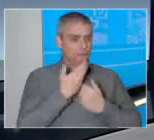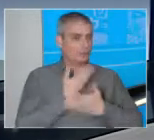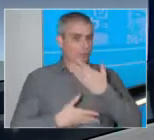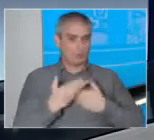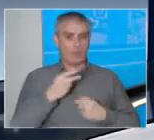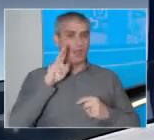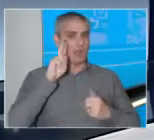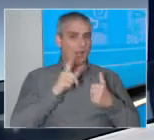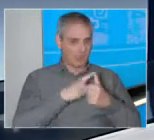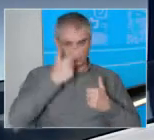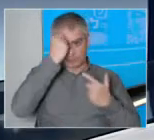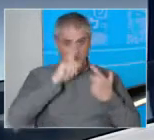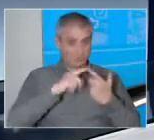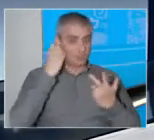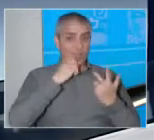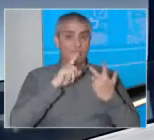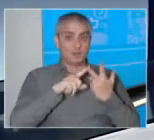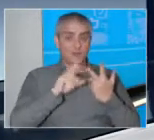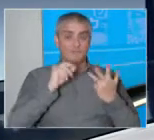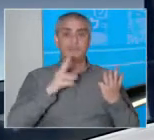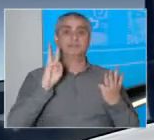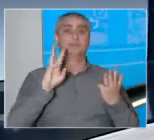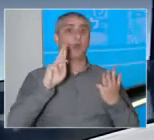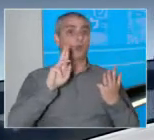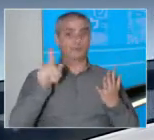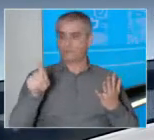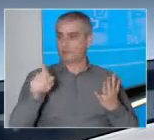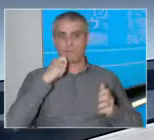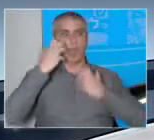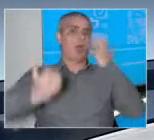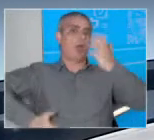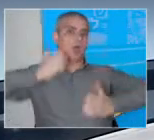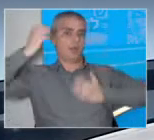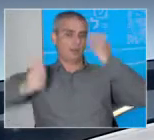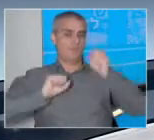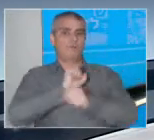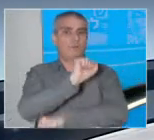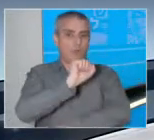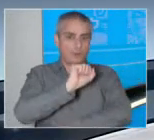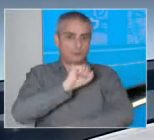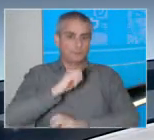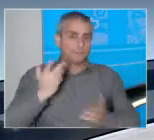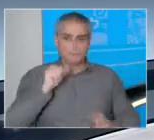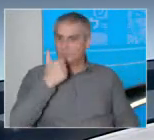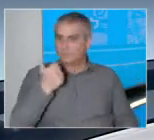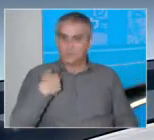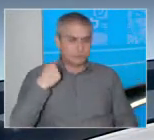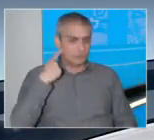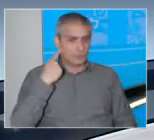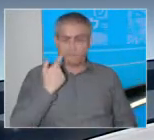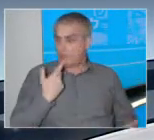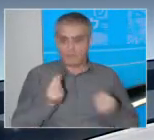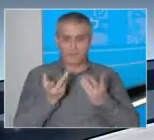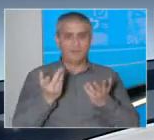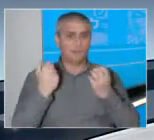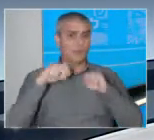הילד שקד, גינון סער, אביגדור ליברמן ושמחה רוטמן, ואתם עומדים על הרגליים האחוריות ומוחים, קודם כל, אני שומעים את בני גד שאומר, אין כזה